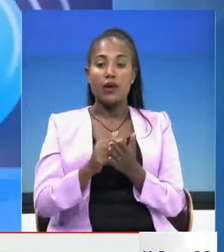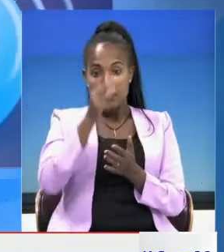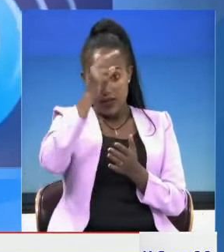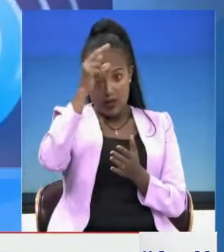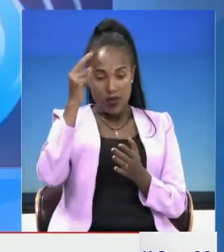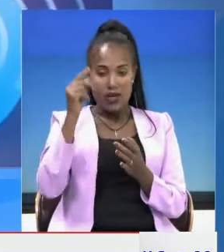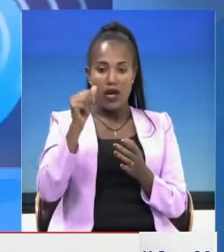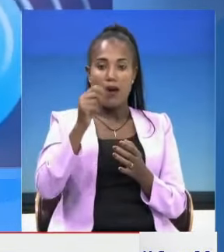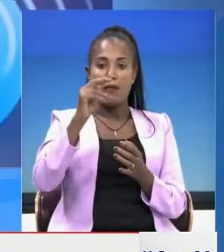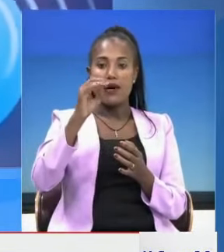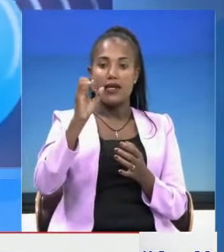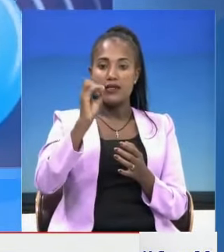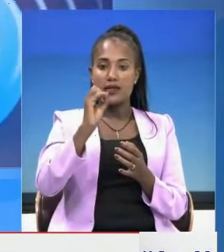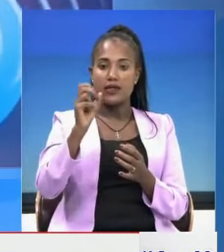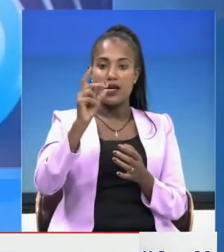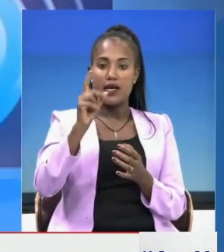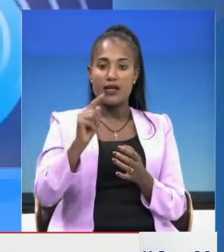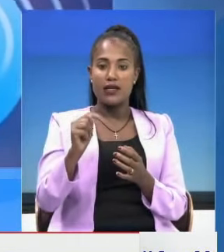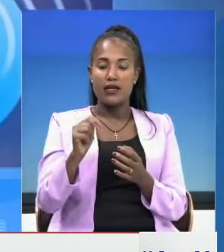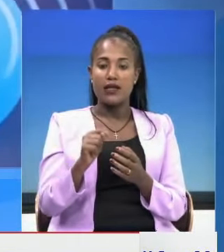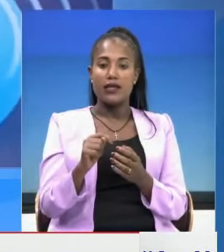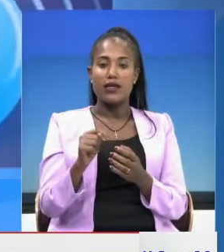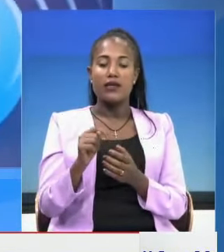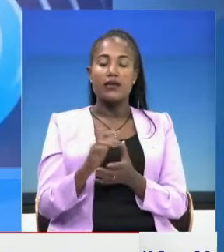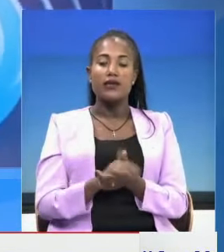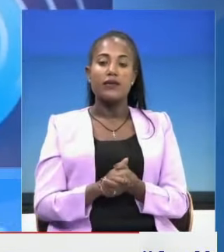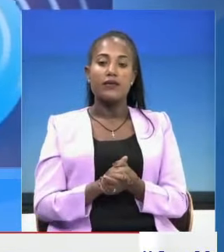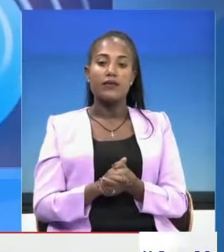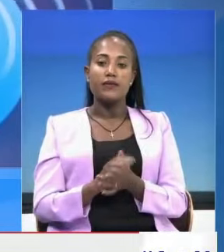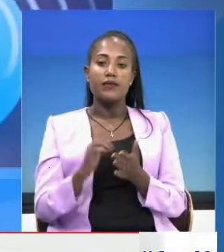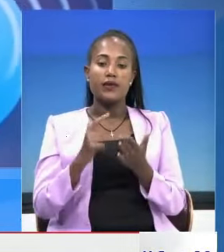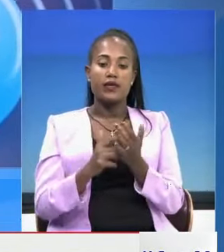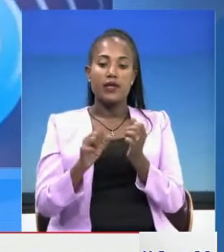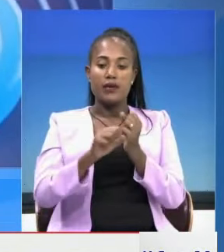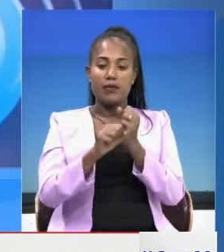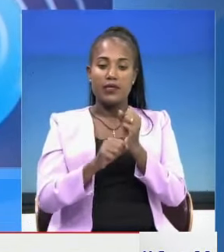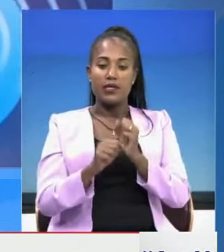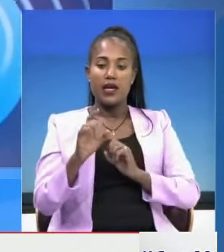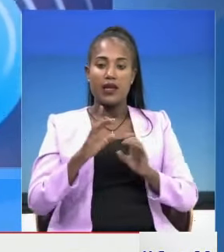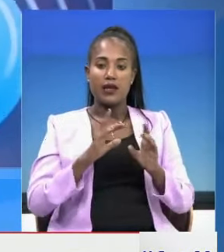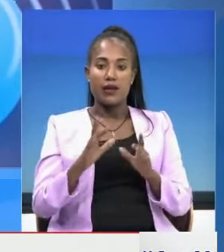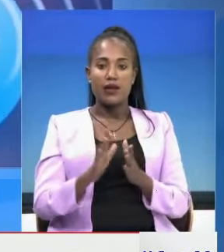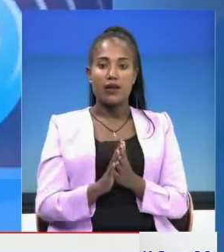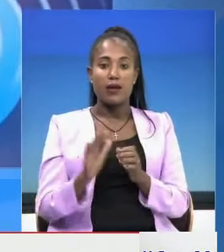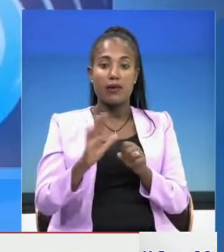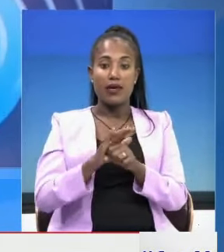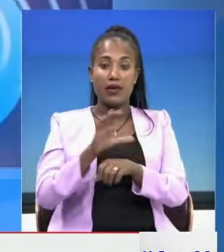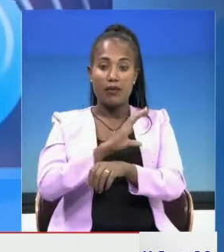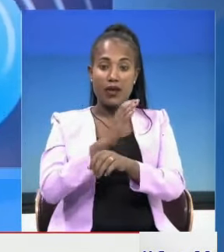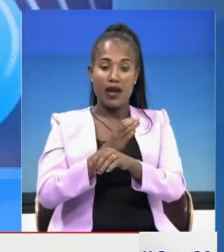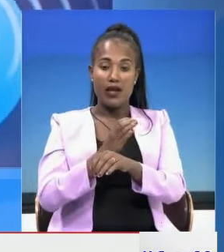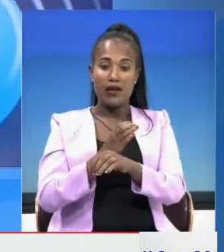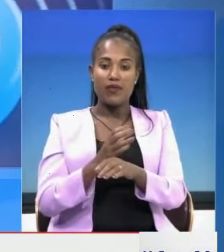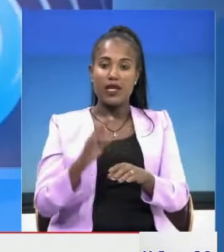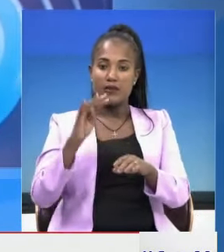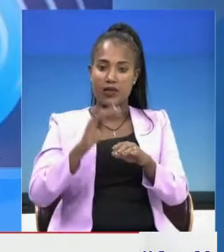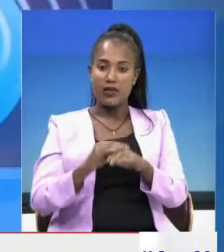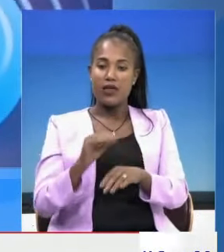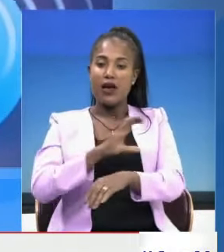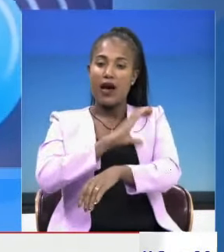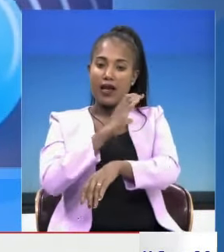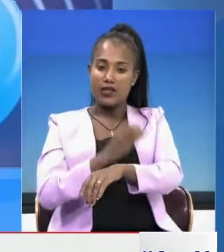አማጽያን ችግር ይፈጥራል ያሉ ተብሎ ስለሚታሰብ ይሄን መሰረት አድርገን ከበቂ በላይ ኃይል አስተማርተን